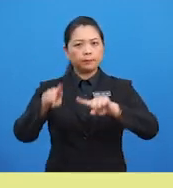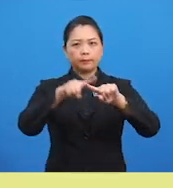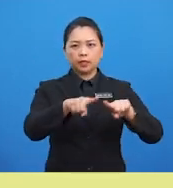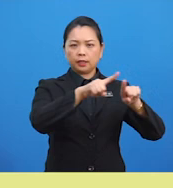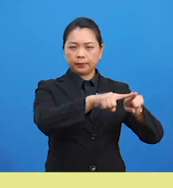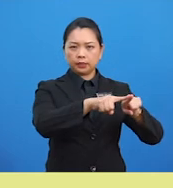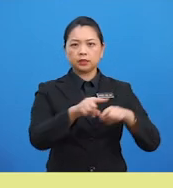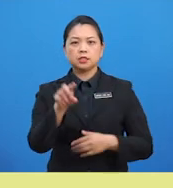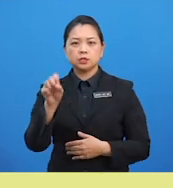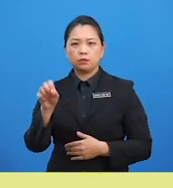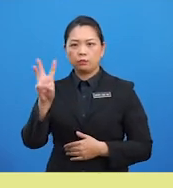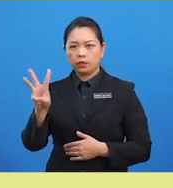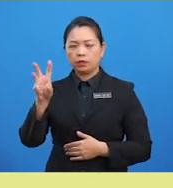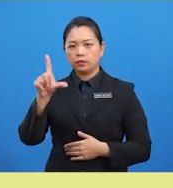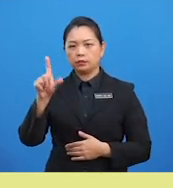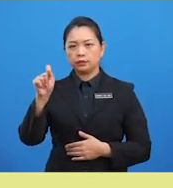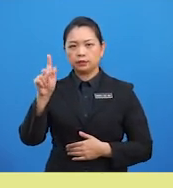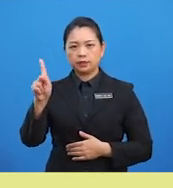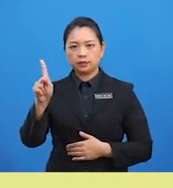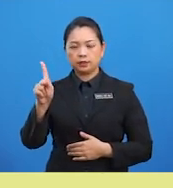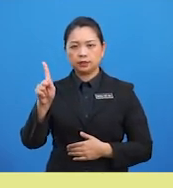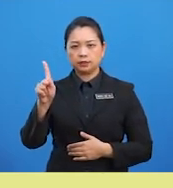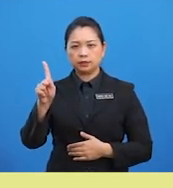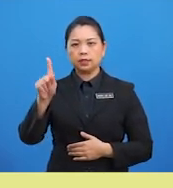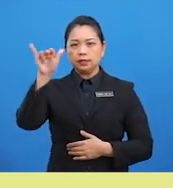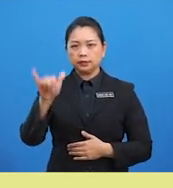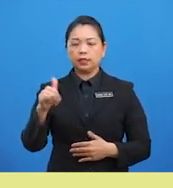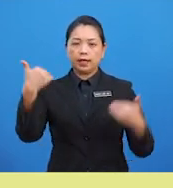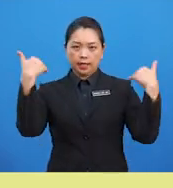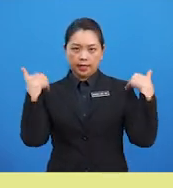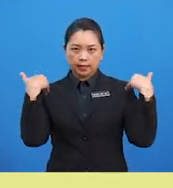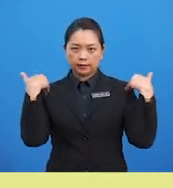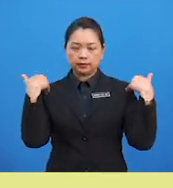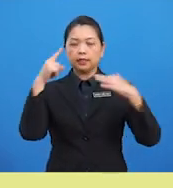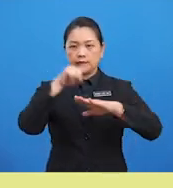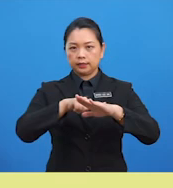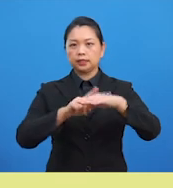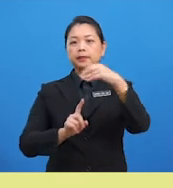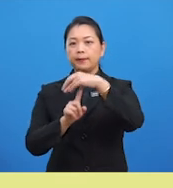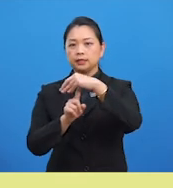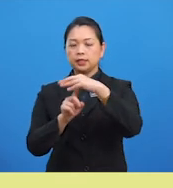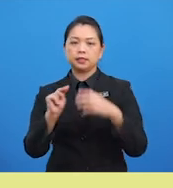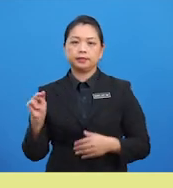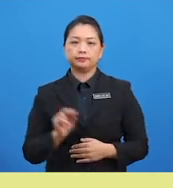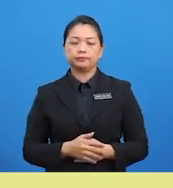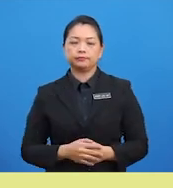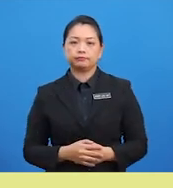pelbagai perisian lukisan terbantu komputer yang terdapat di pasaran.